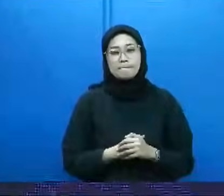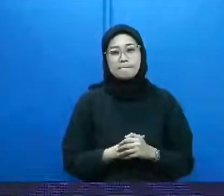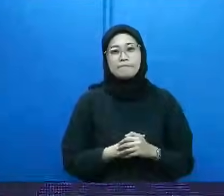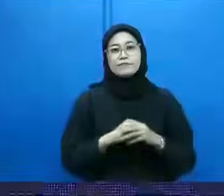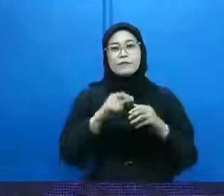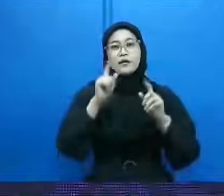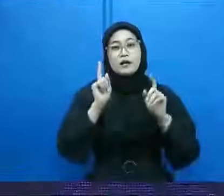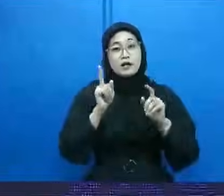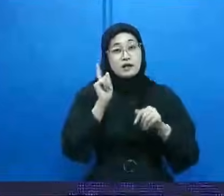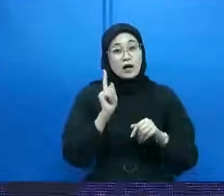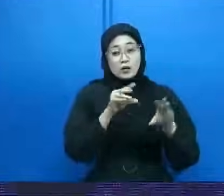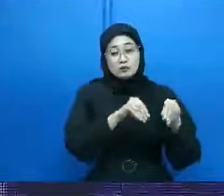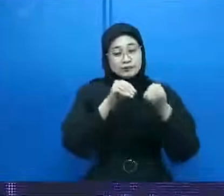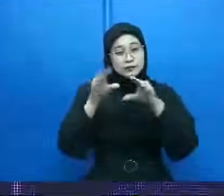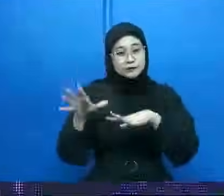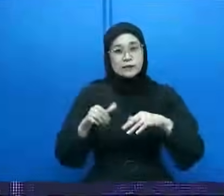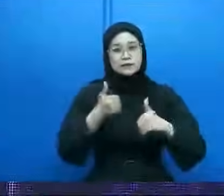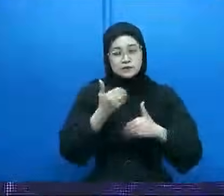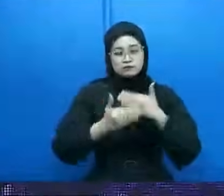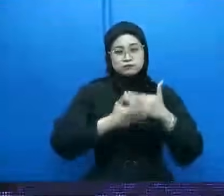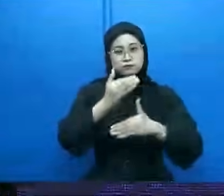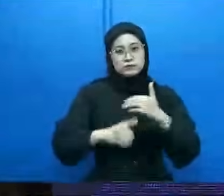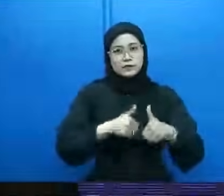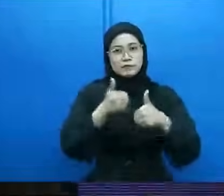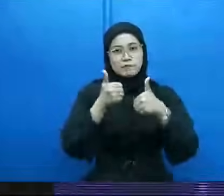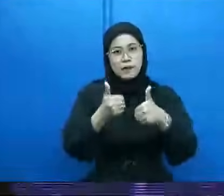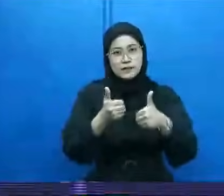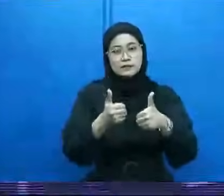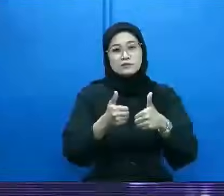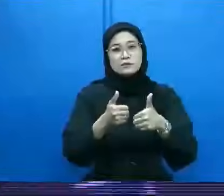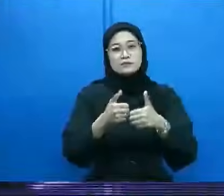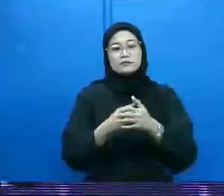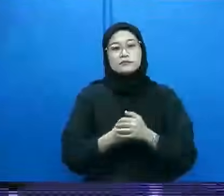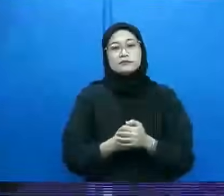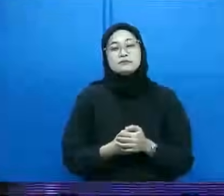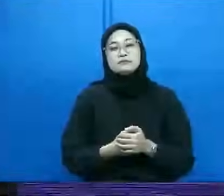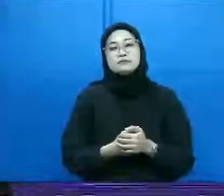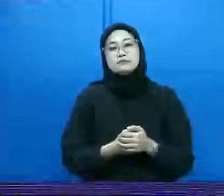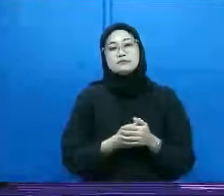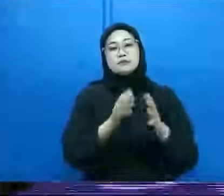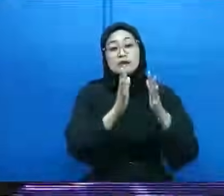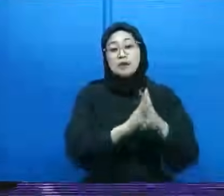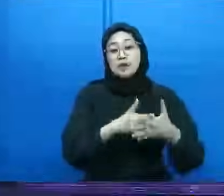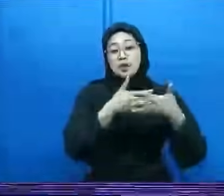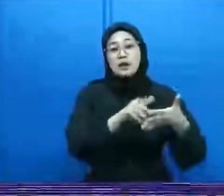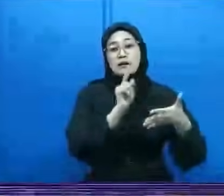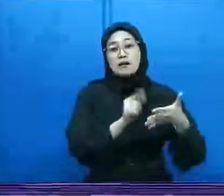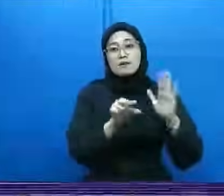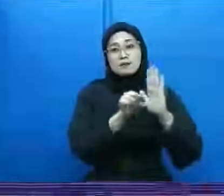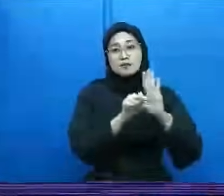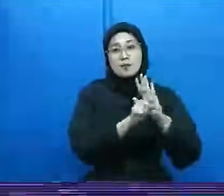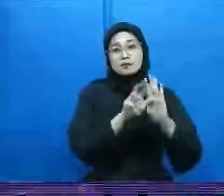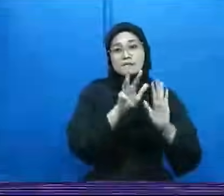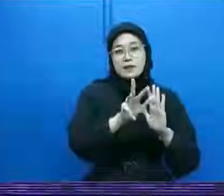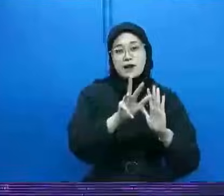transformasi kehidupan kita, kita bisa arahkan mereka kepada Allah, maka apa jaminannya? Kita turunkan Quran, surah ke-9, ayat ke-20.